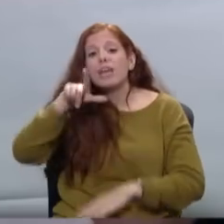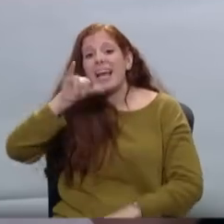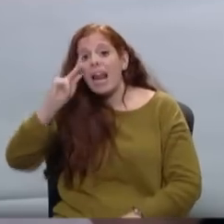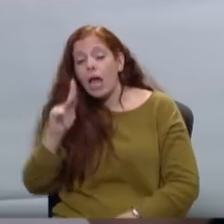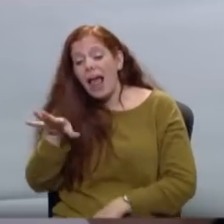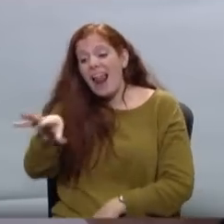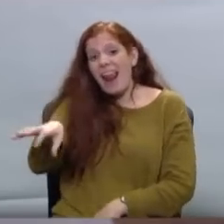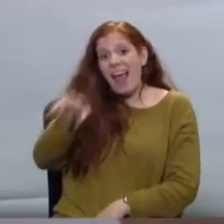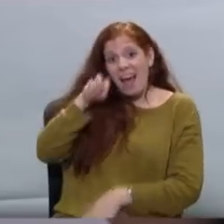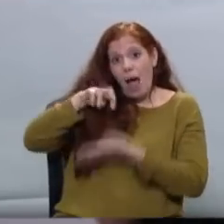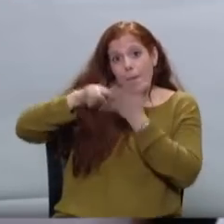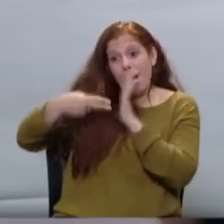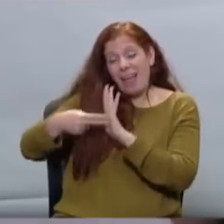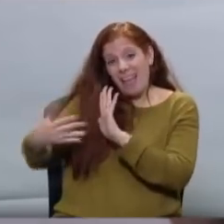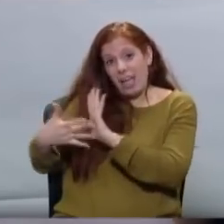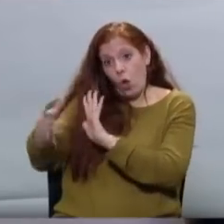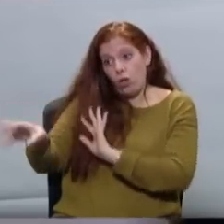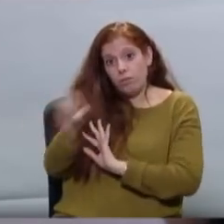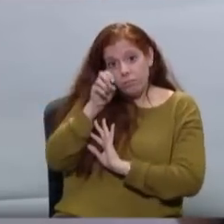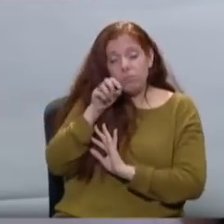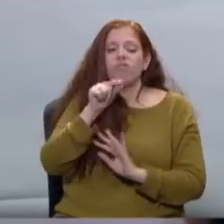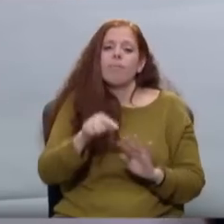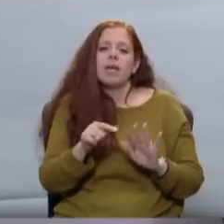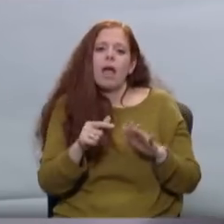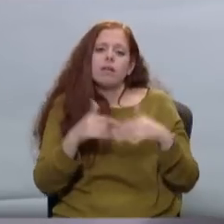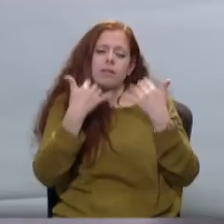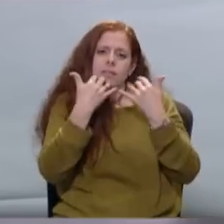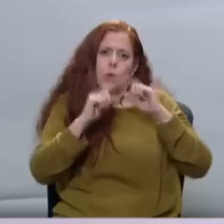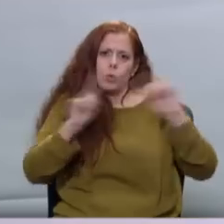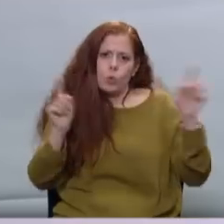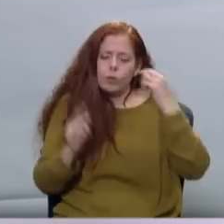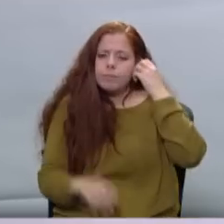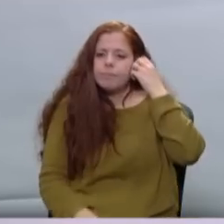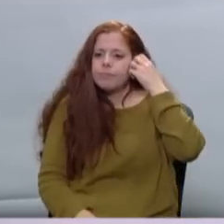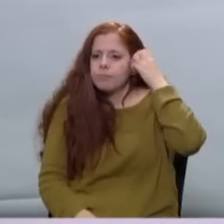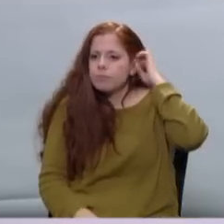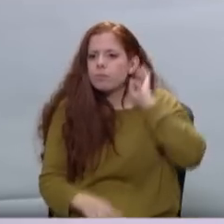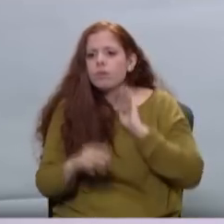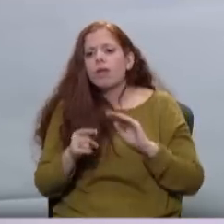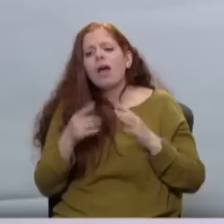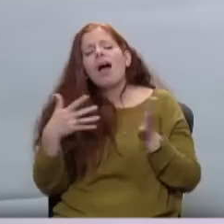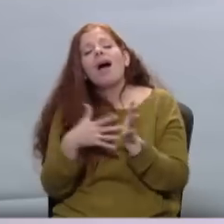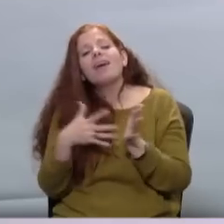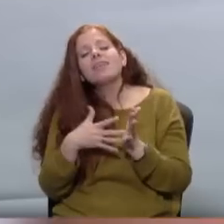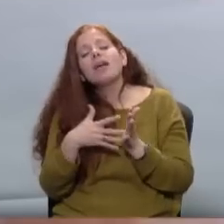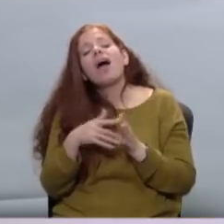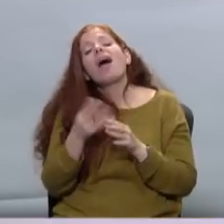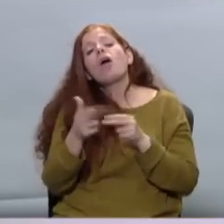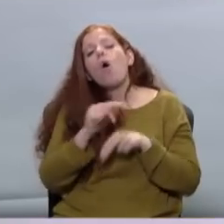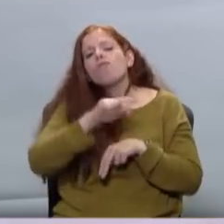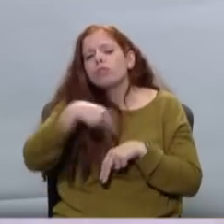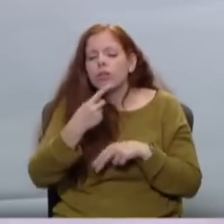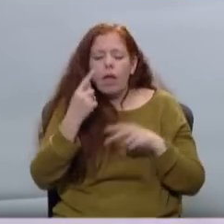החקירות, ומכאן הגרסאות כבר מתפצלות. החקירה נמשכה קרוב לשעתיים. אתה לא יודע